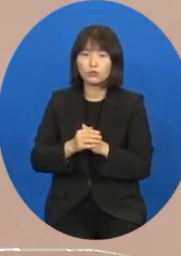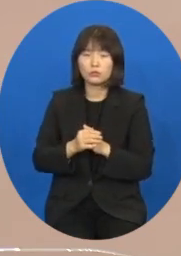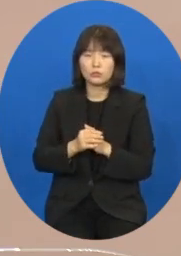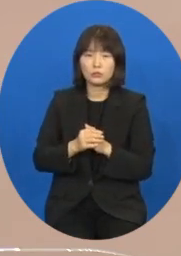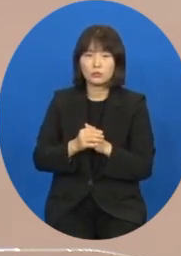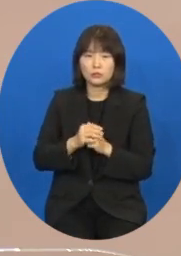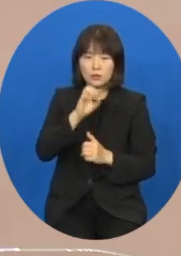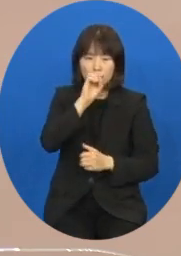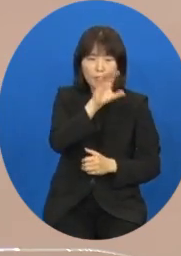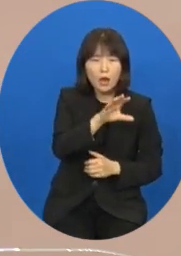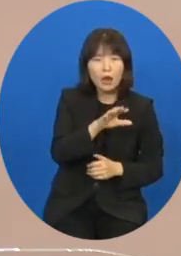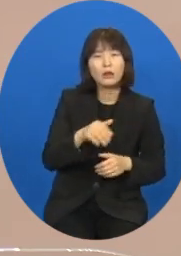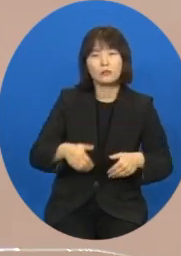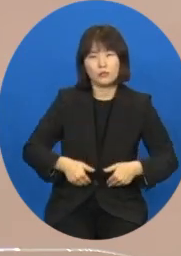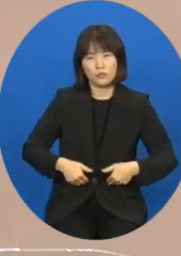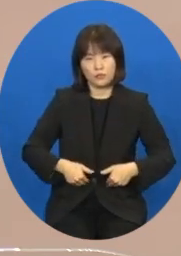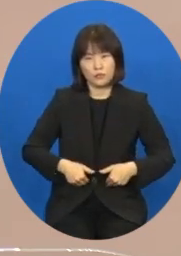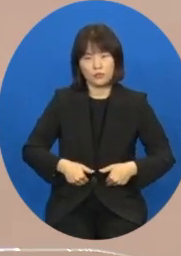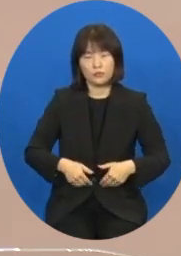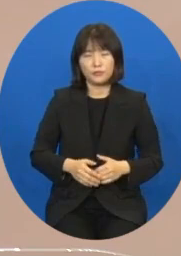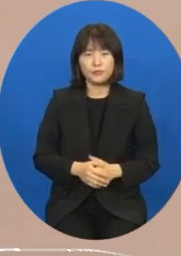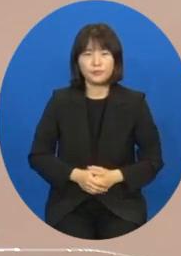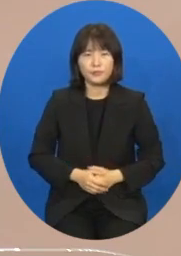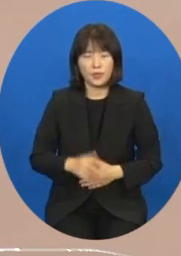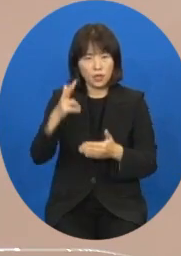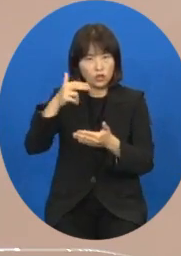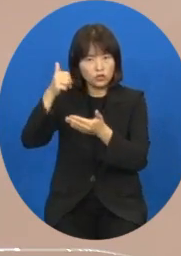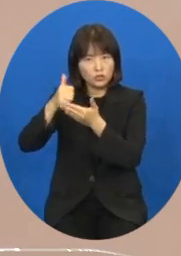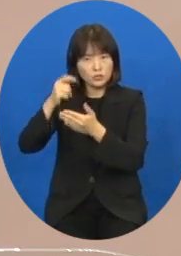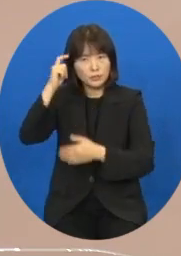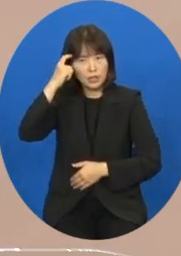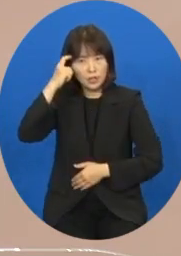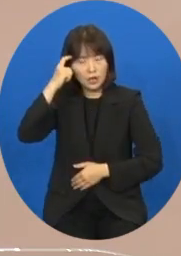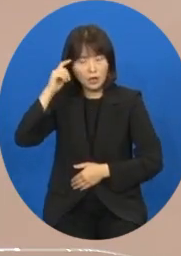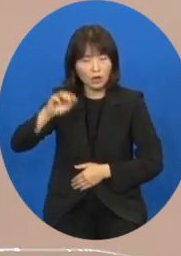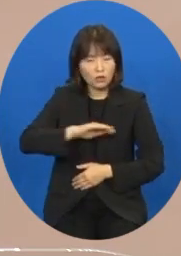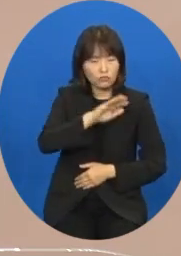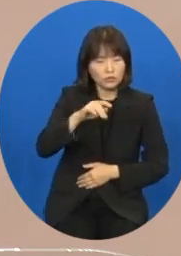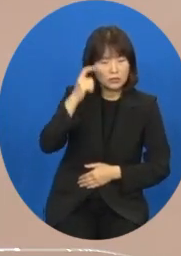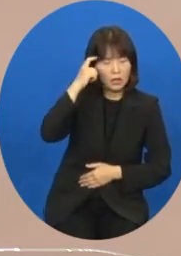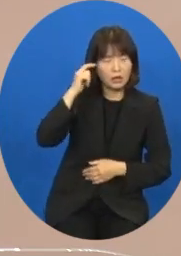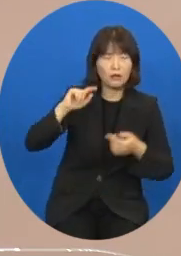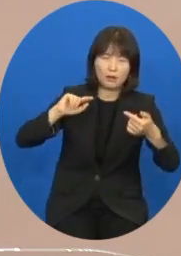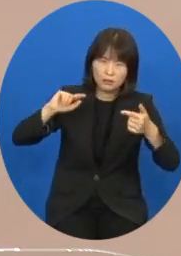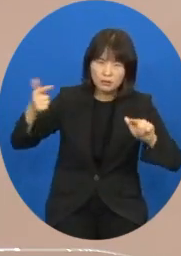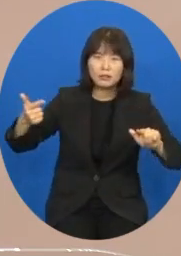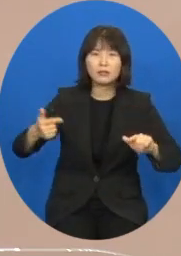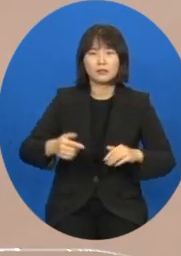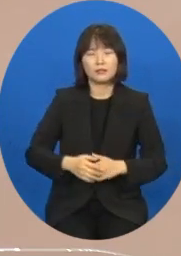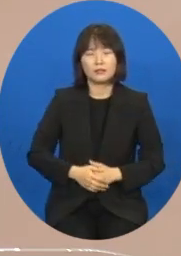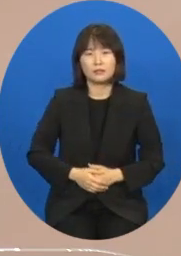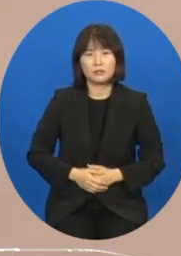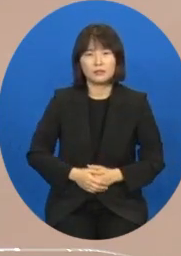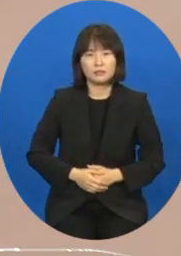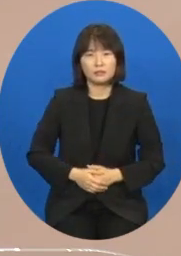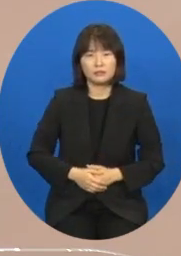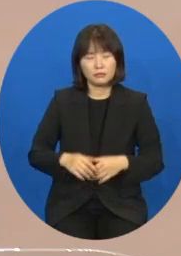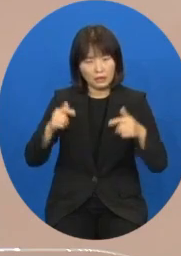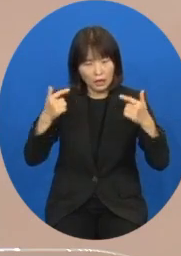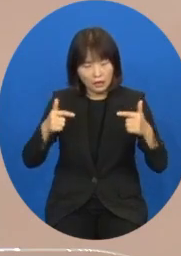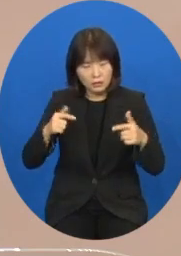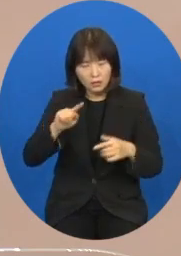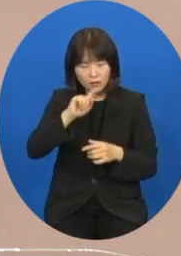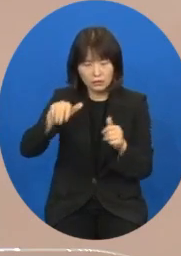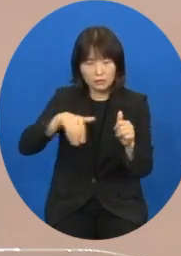말도 해야 하는 겁니다. 주님의 생각은 우리와 너무너무 다르시더라고요. 매번 어떤